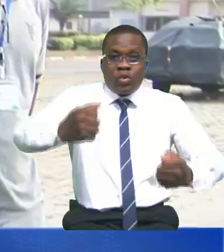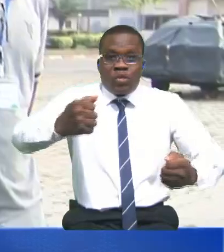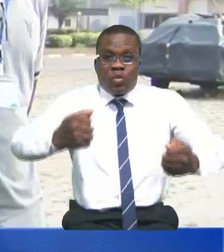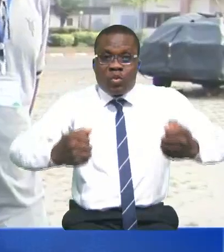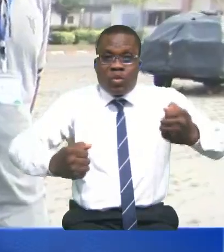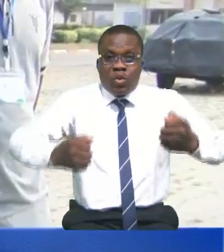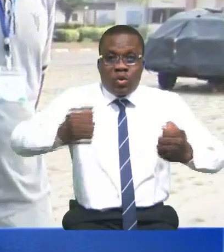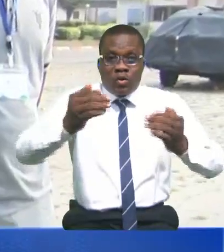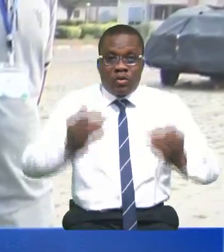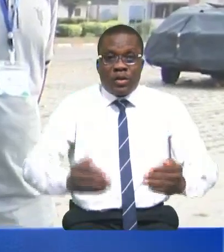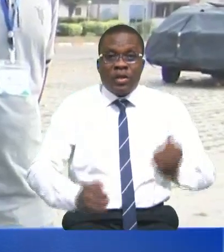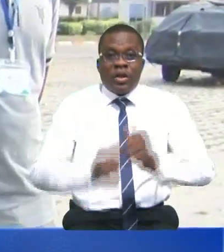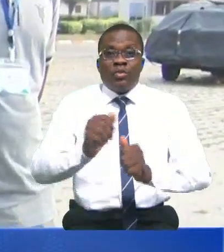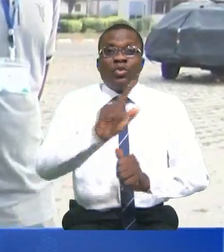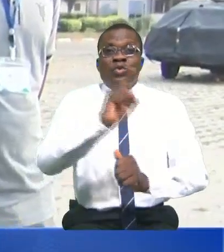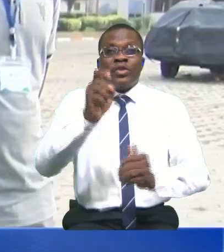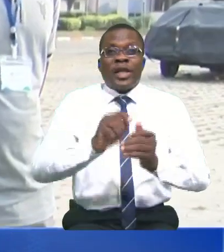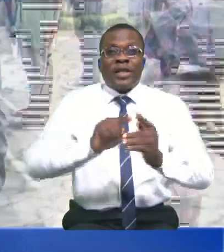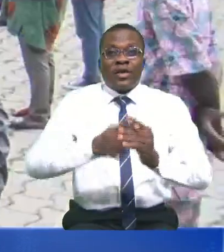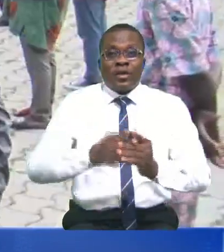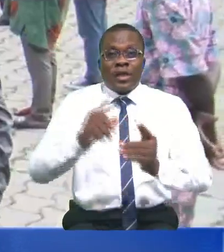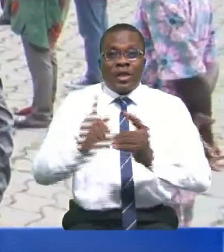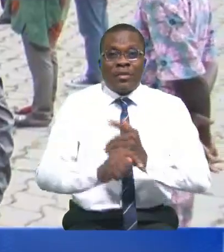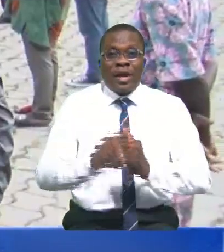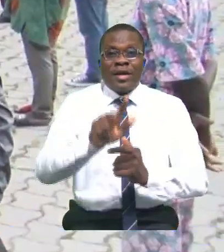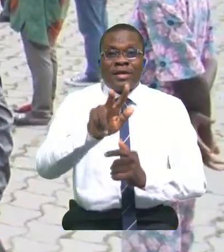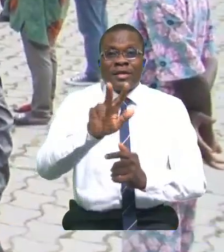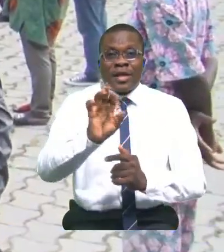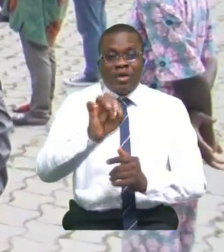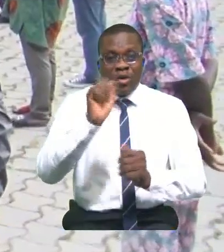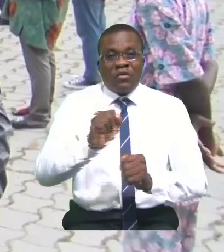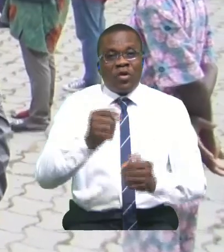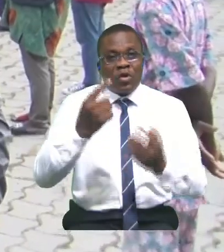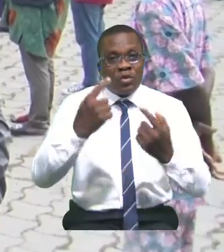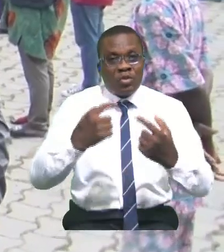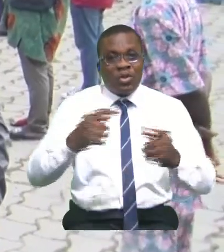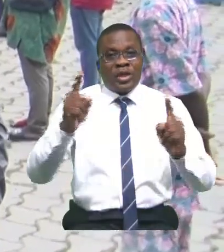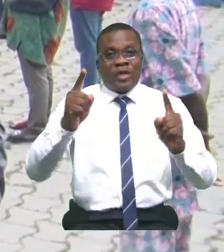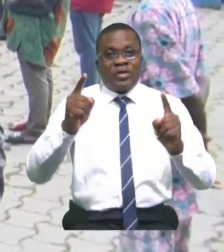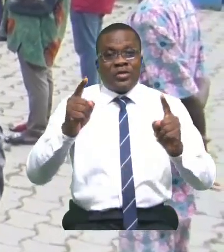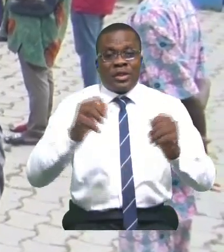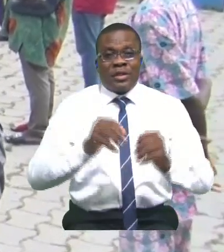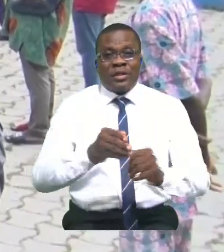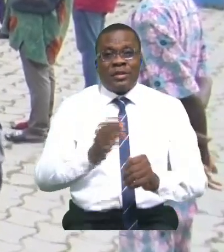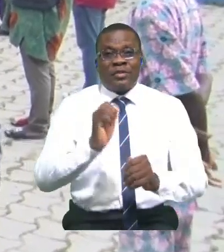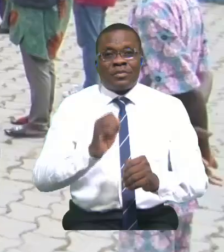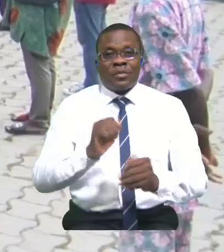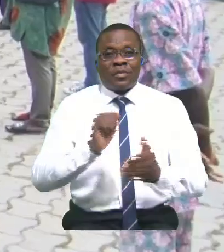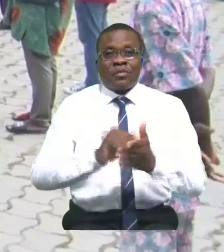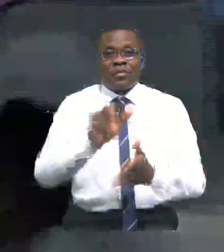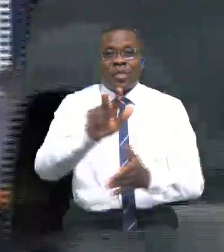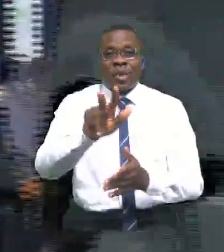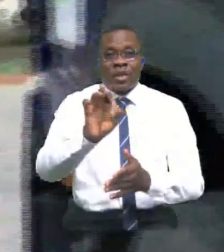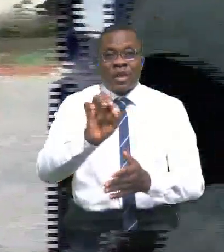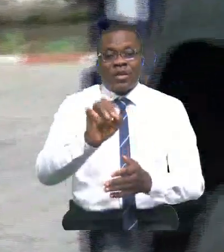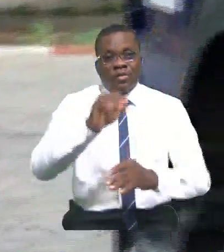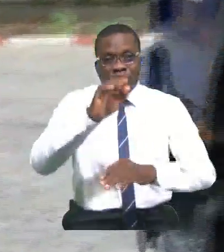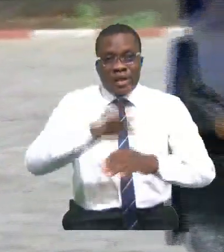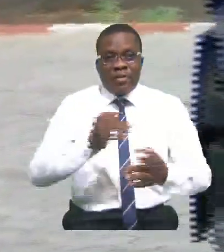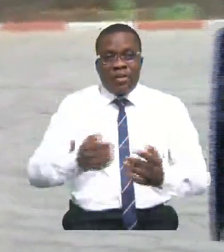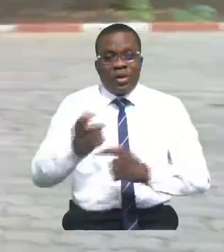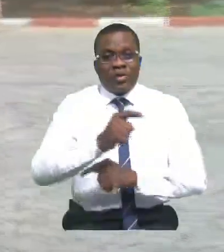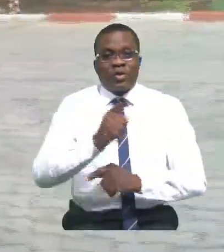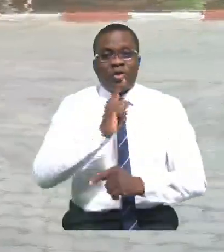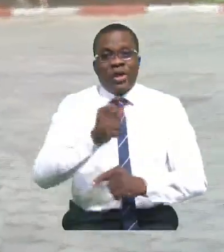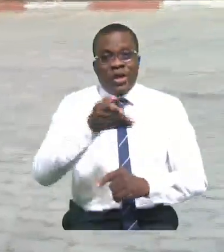plus d'une centaine au départ 39 ont pu tirer leur épingle du jeu ces 39 sont appelés aujourd'hui et ils sont en